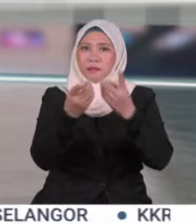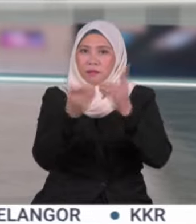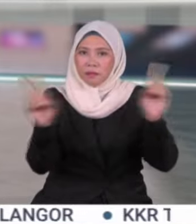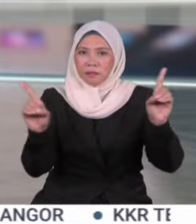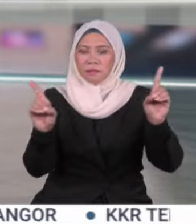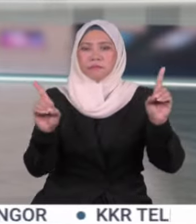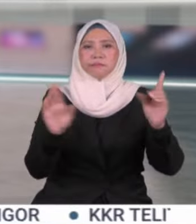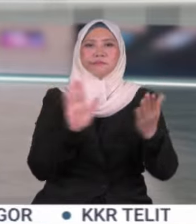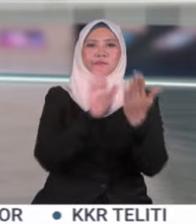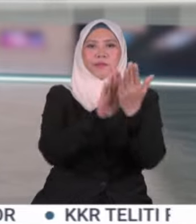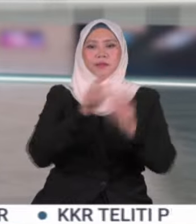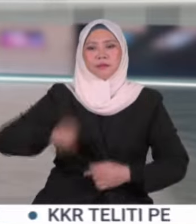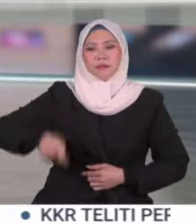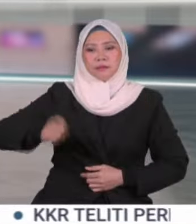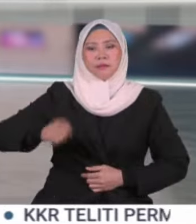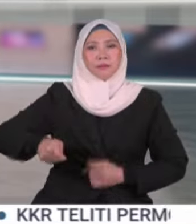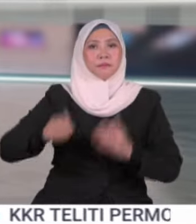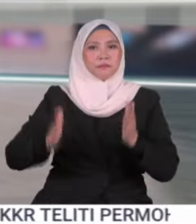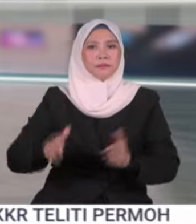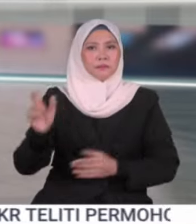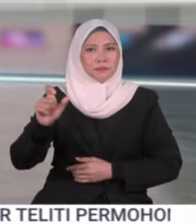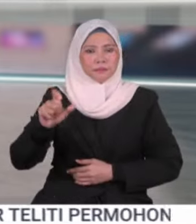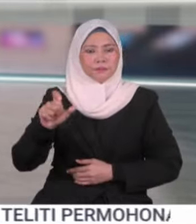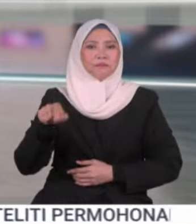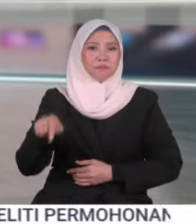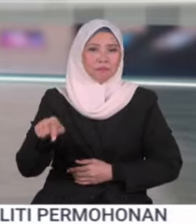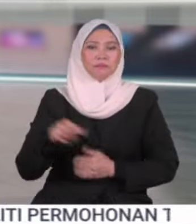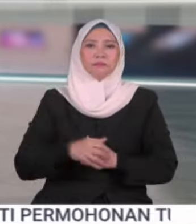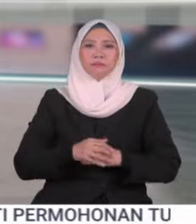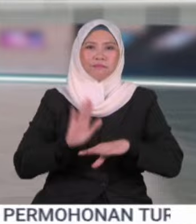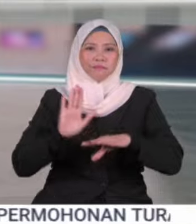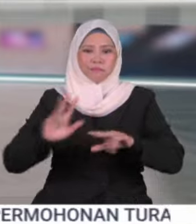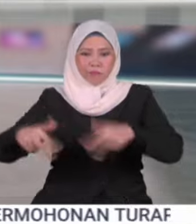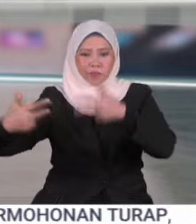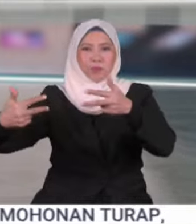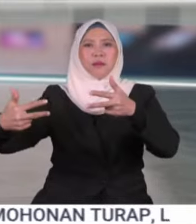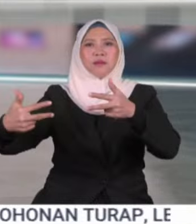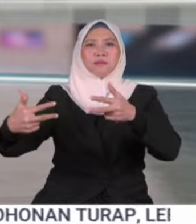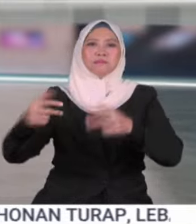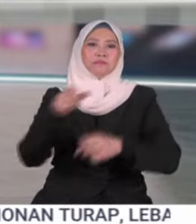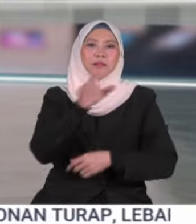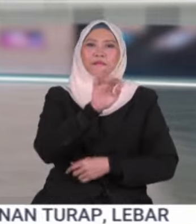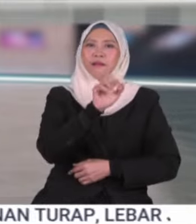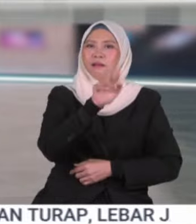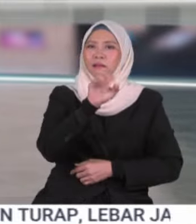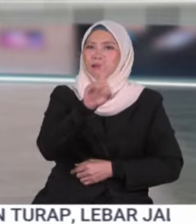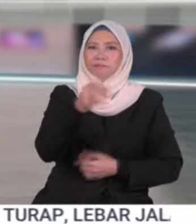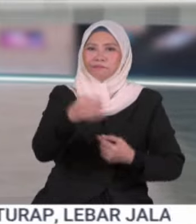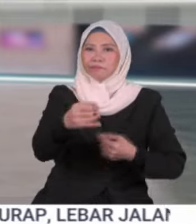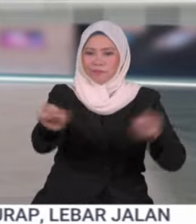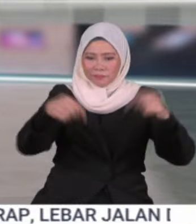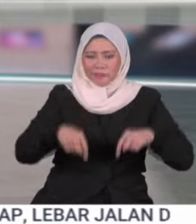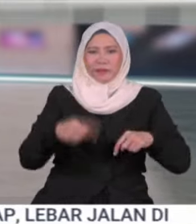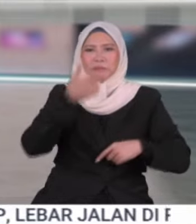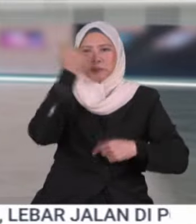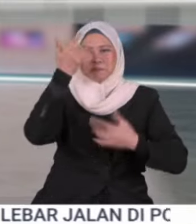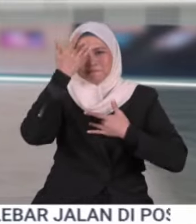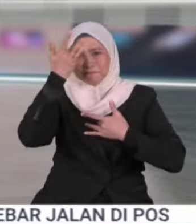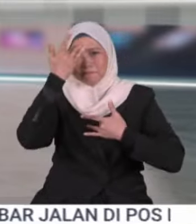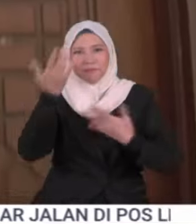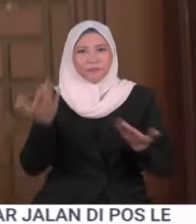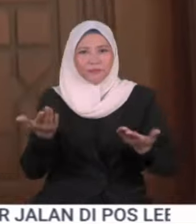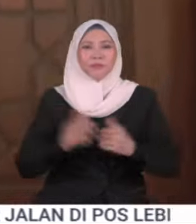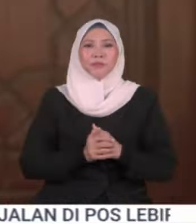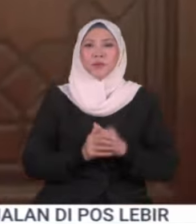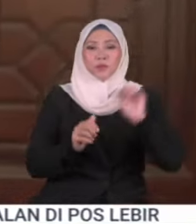di hadapan Hakim syar'i Syukron Yusuf menurut si panggilan video susulan tidak dapat hadir ke makam keranda tidak sehat pada